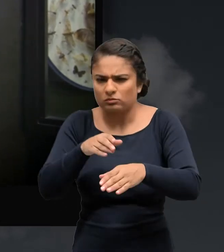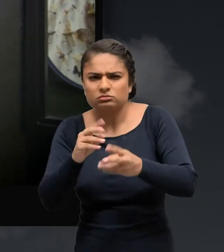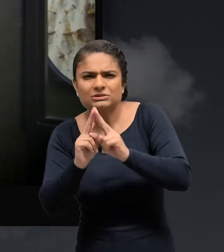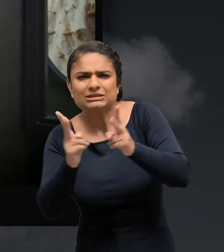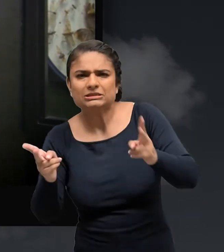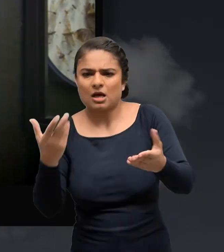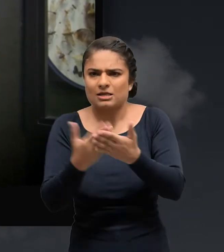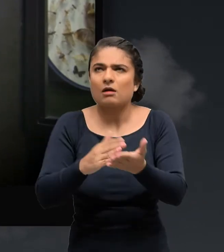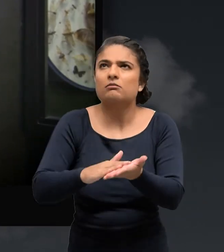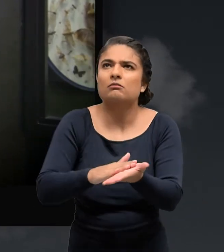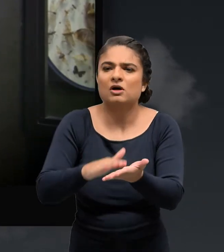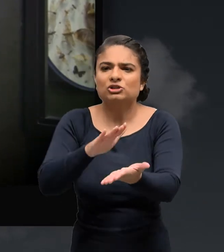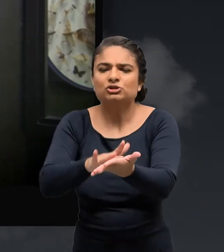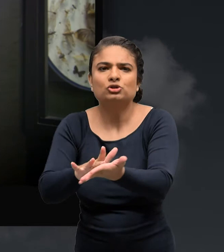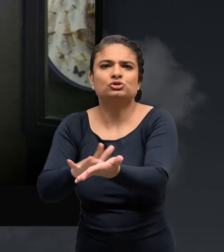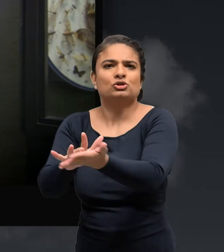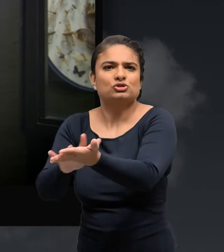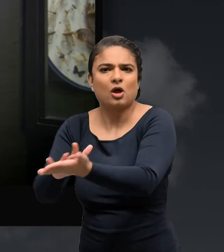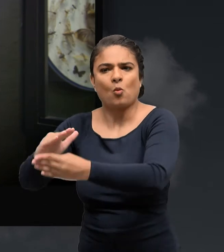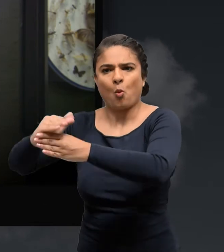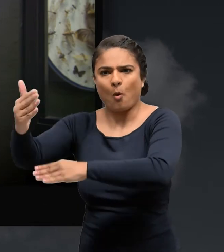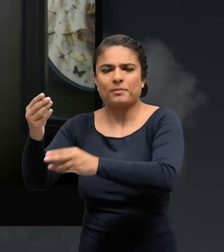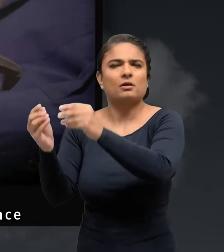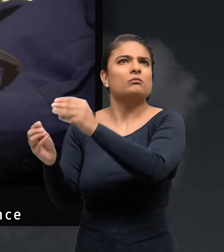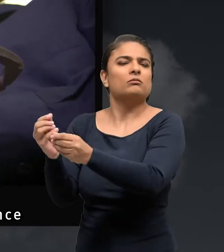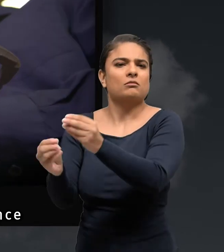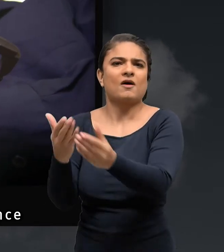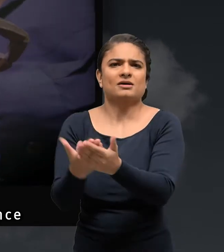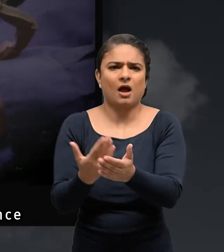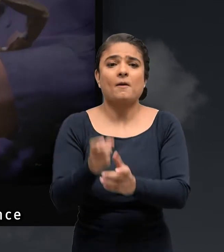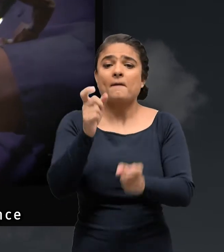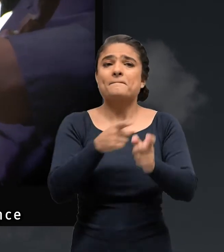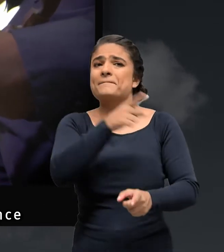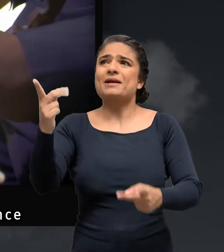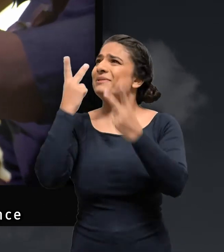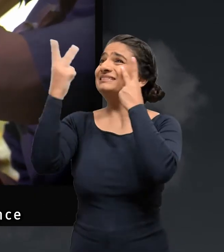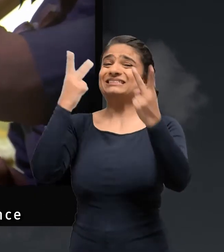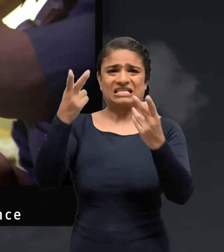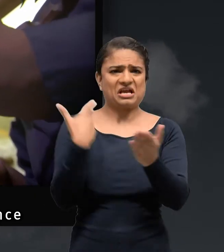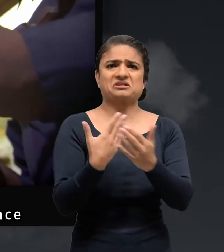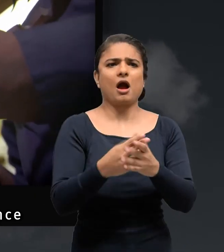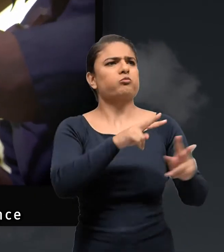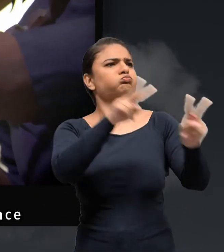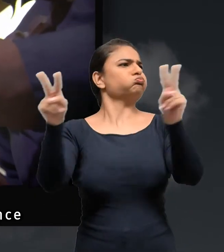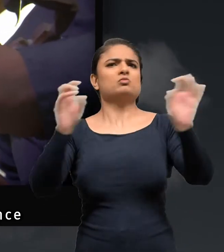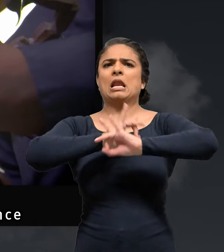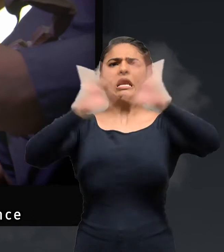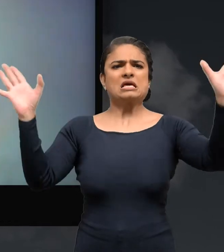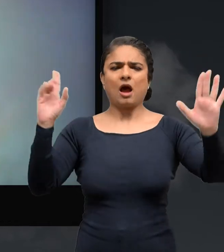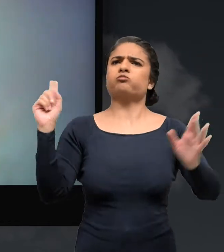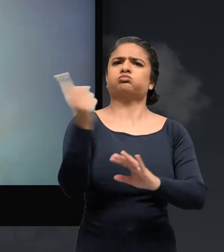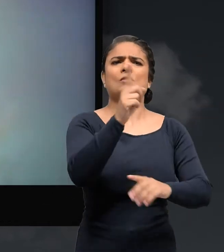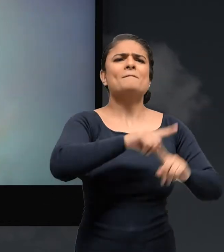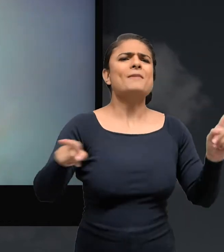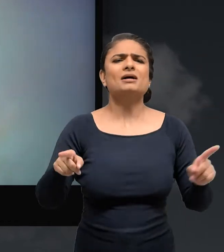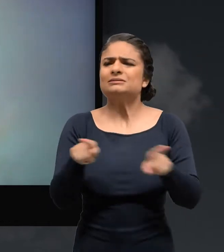types of scorpion. As you can feel, this one is a 30. As sien die persoon kan sien en op afstand sien hoe lyk iets. En